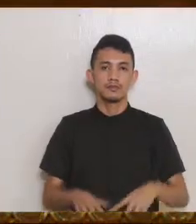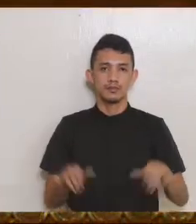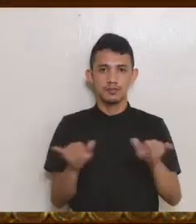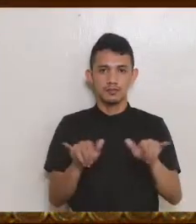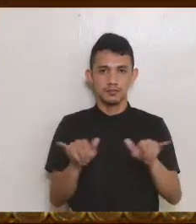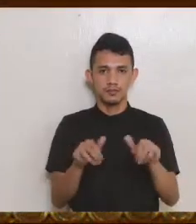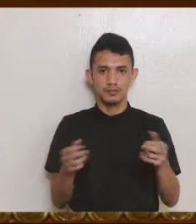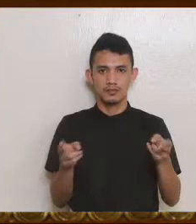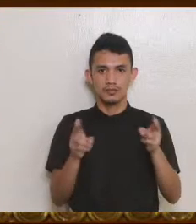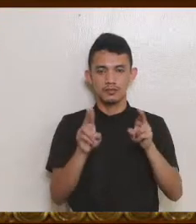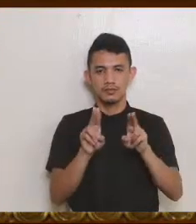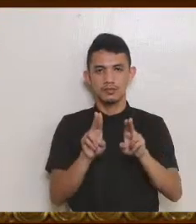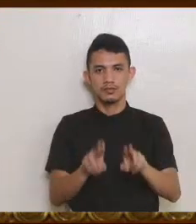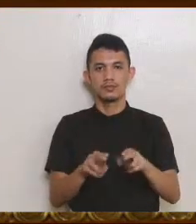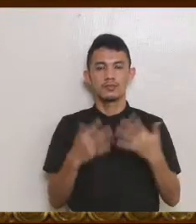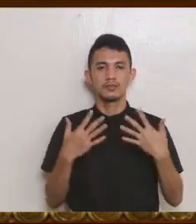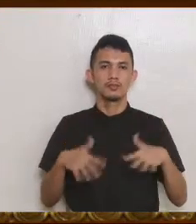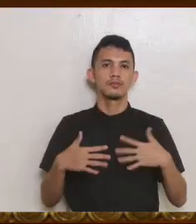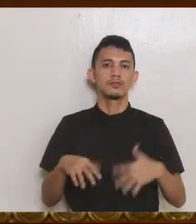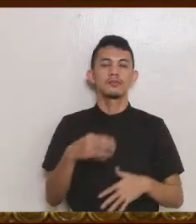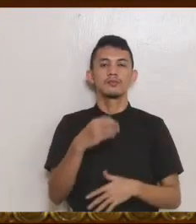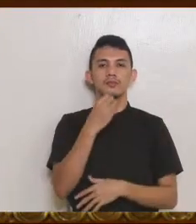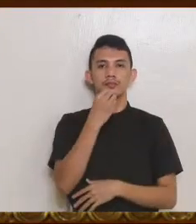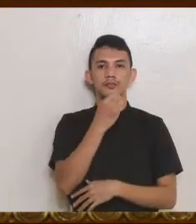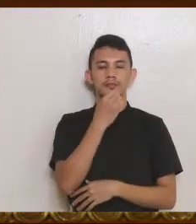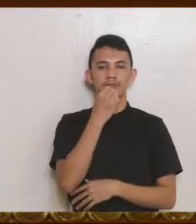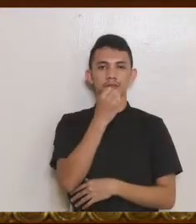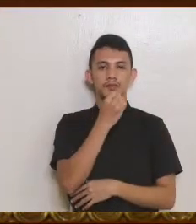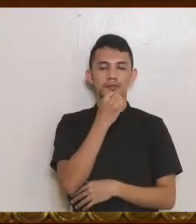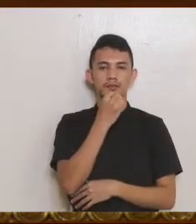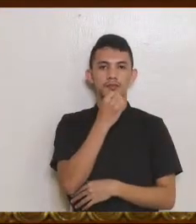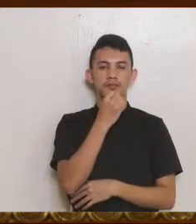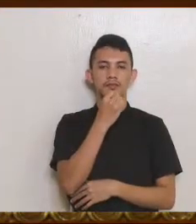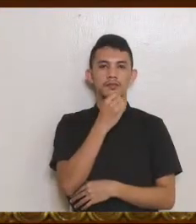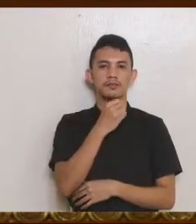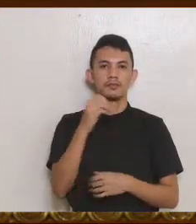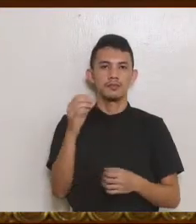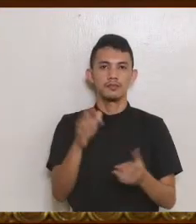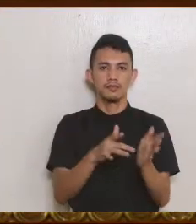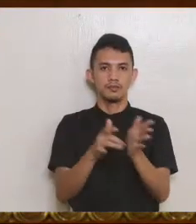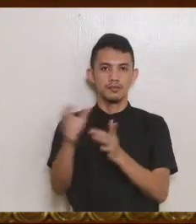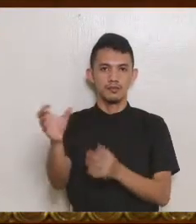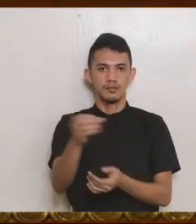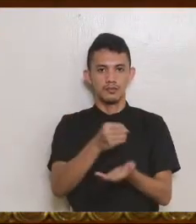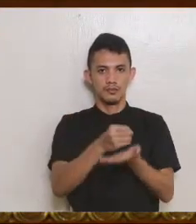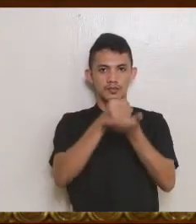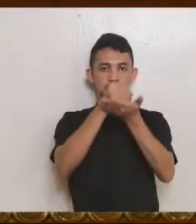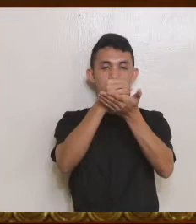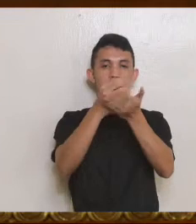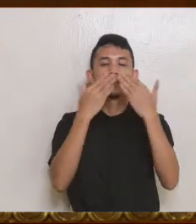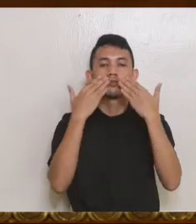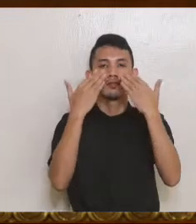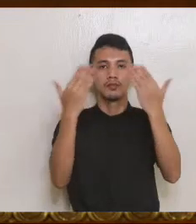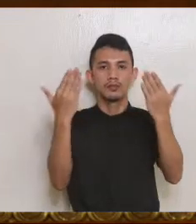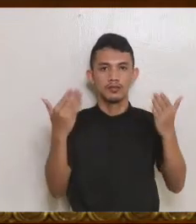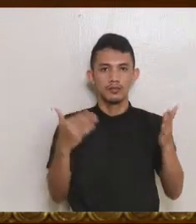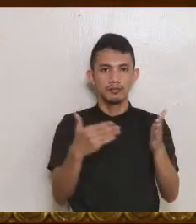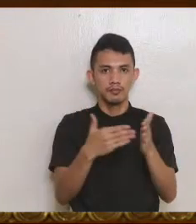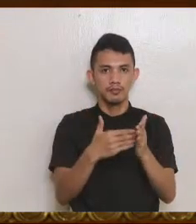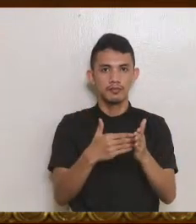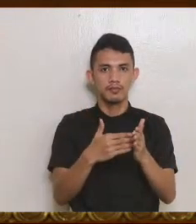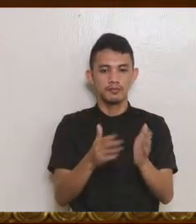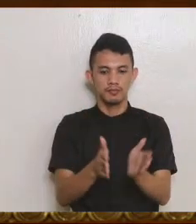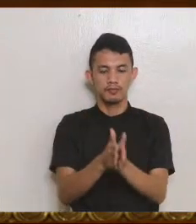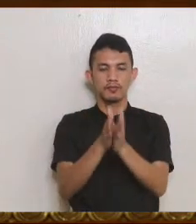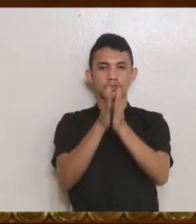Sa samang paagi, tapos ang panihapon, mikuha siya sa kalis. Mipasalamat kanimo pag-usab,